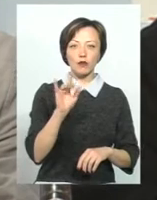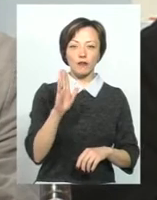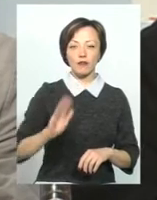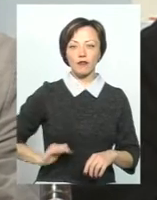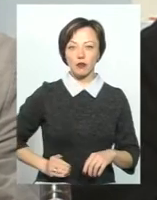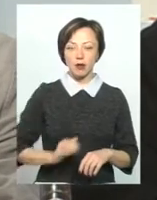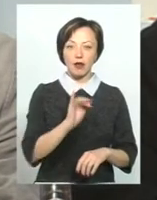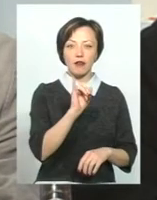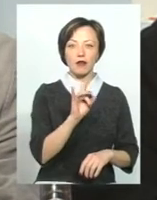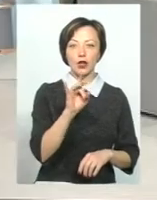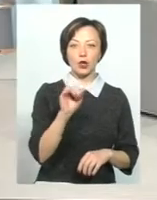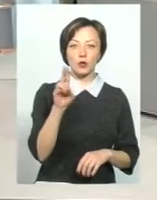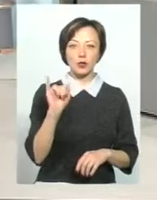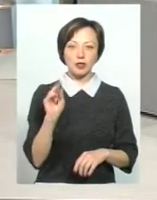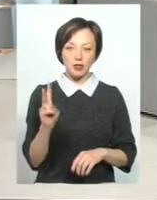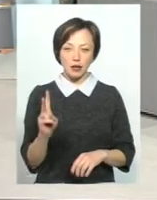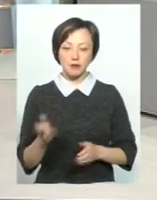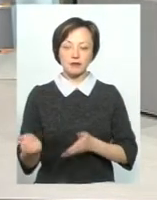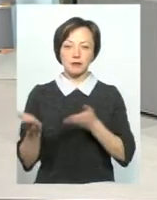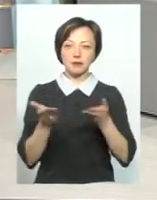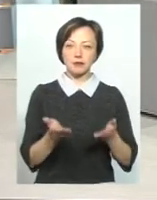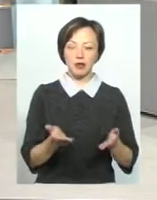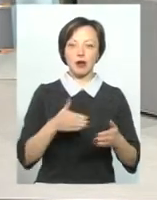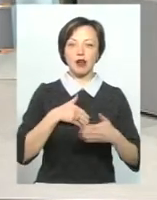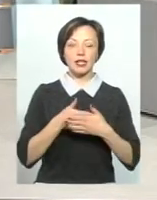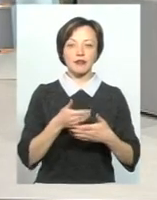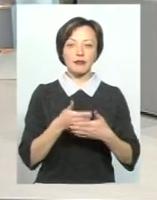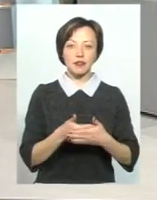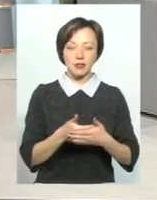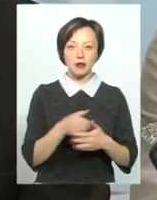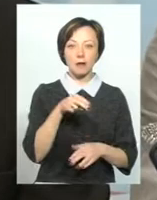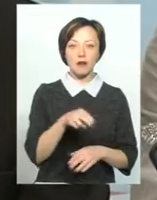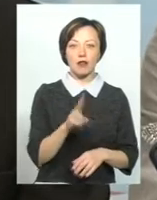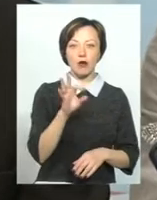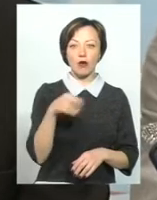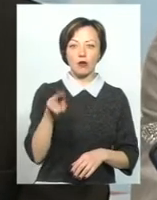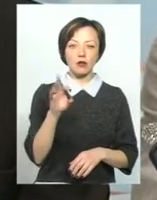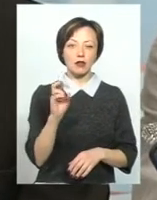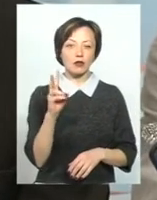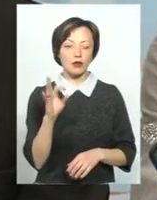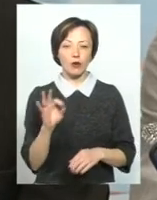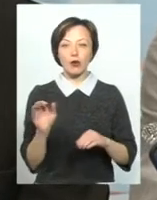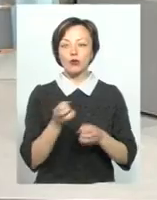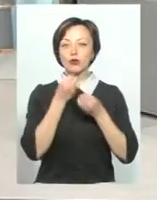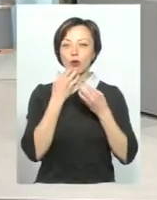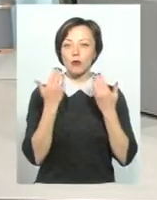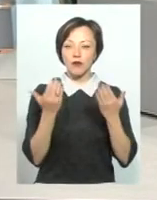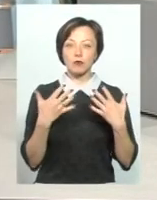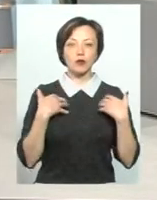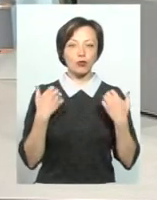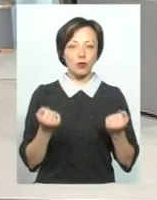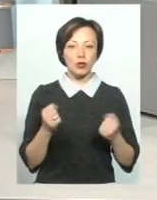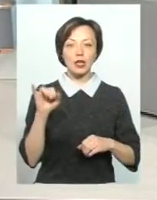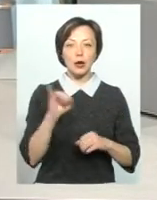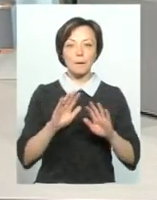І з корабля молодих лідерів на нашу передачу завітав громадський активіст Павло Котенко. Доброго всім здоров'я.